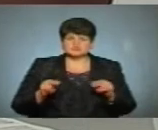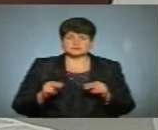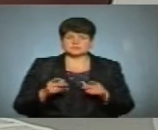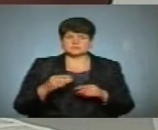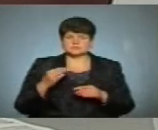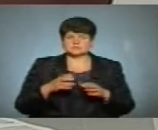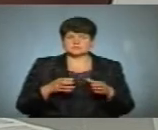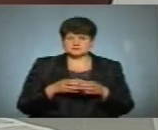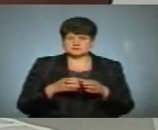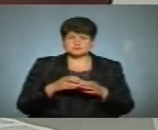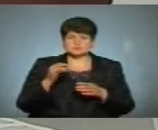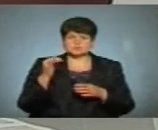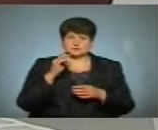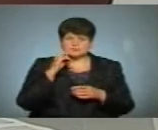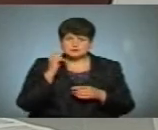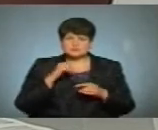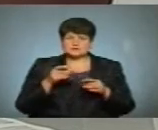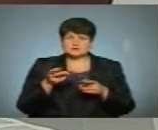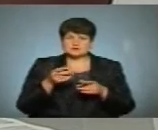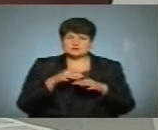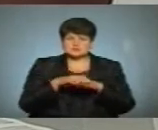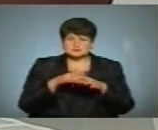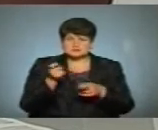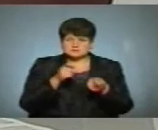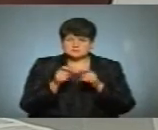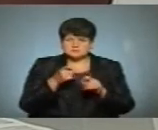словами, сітки сплели перед карантином на прохання